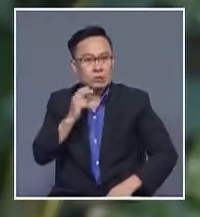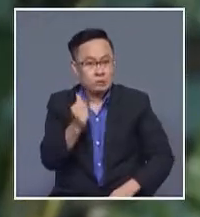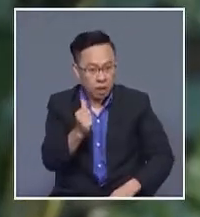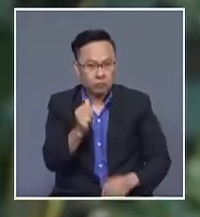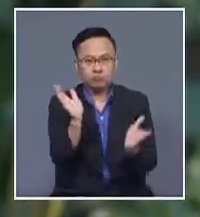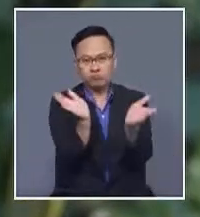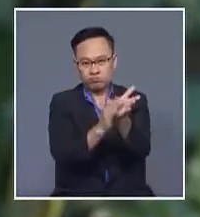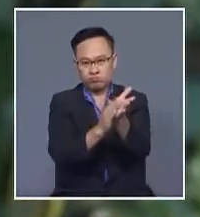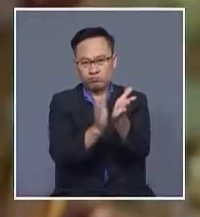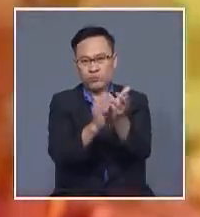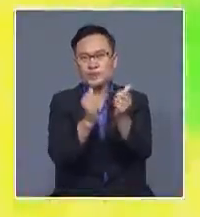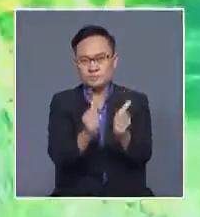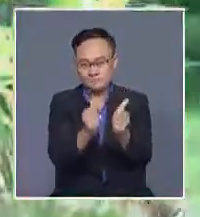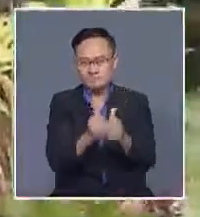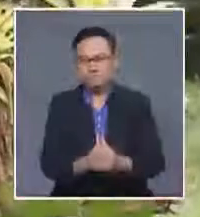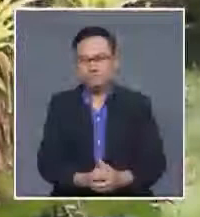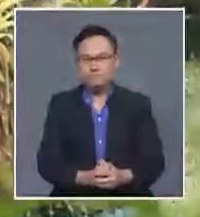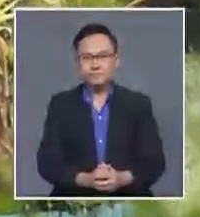มแล้วก็ได้มาให้กำลังใจท่านครับ